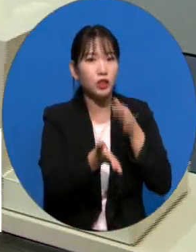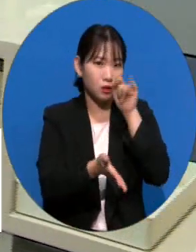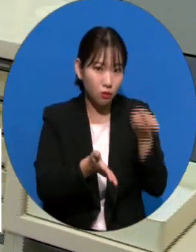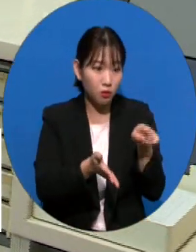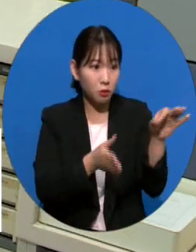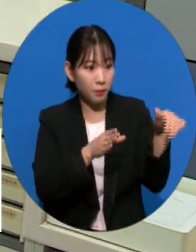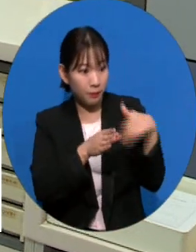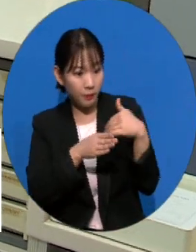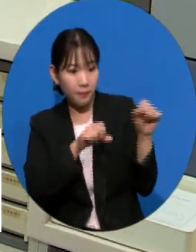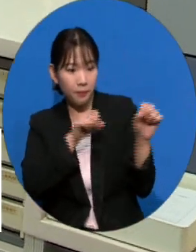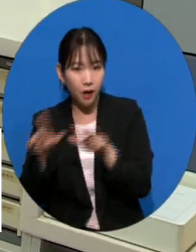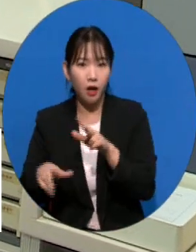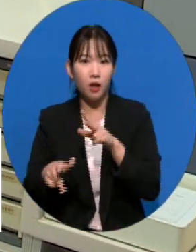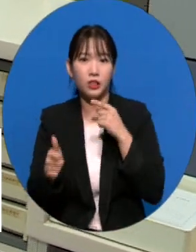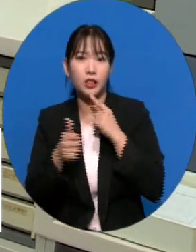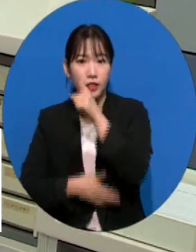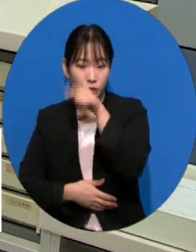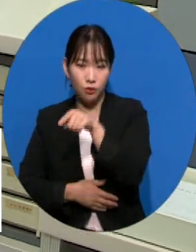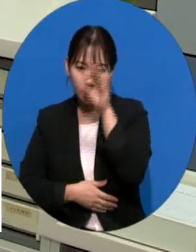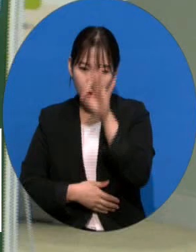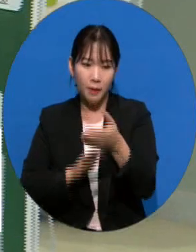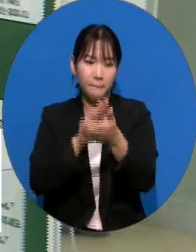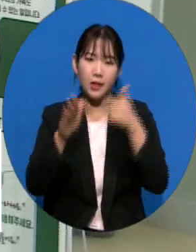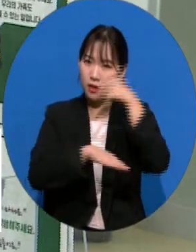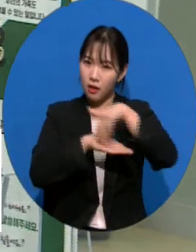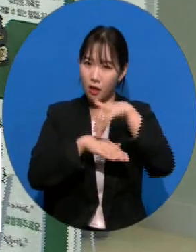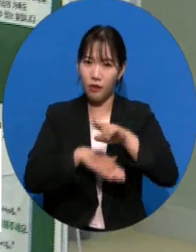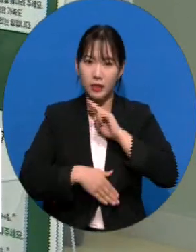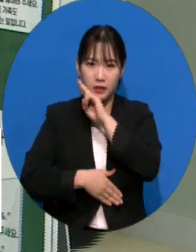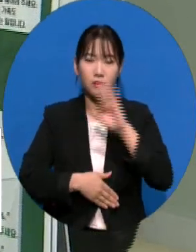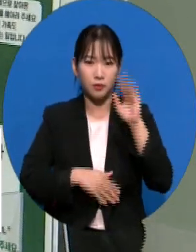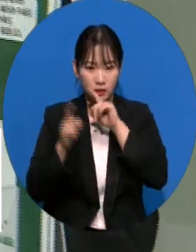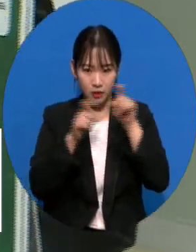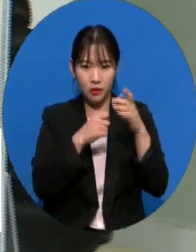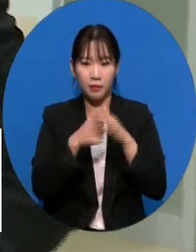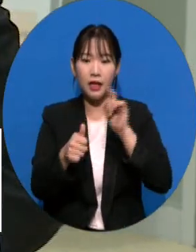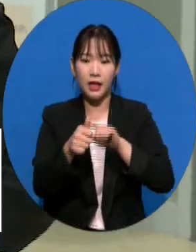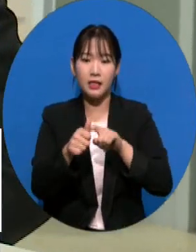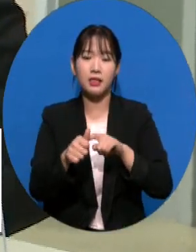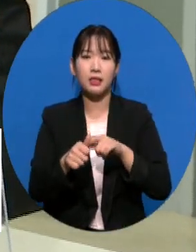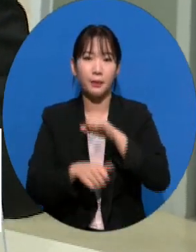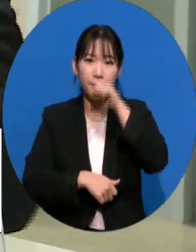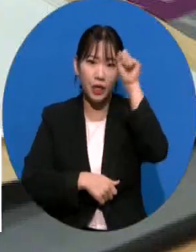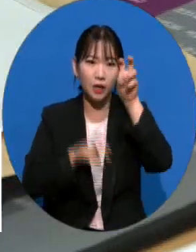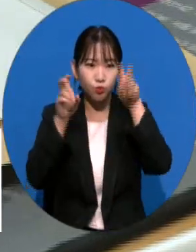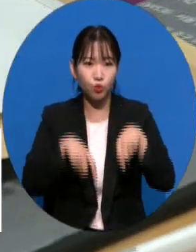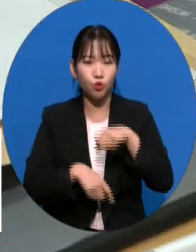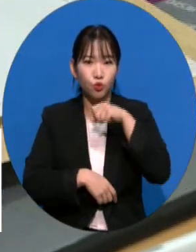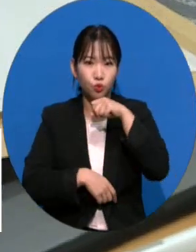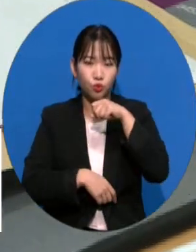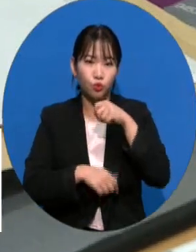금품을 받자마자 선관위에 신고한 점 등으로 미뤄 사전 기획이 의심된다며 A씨를 당선 무효 유도죄